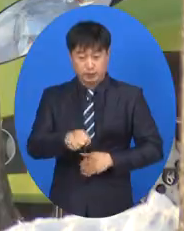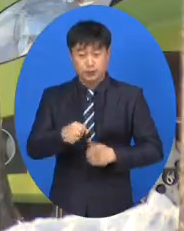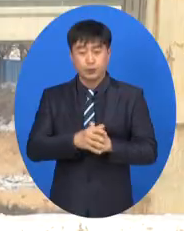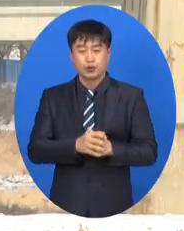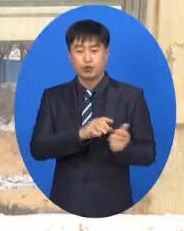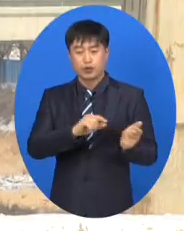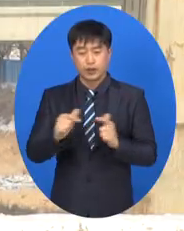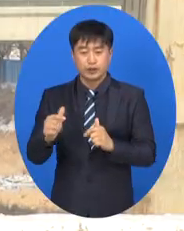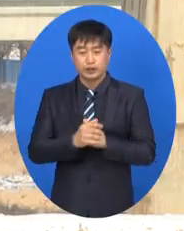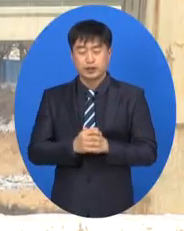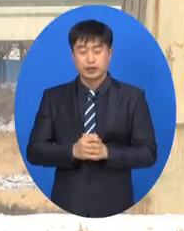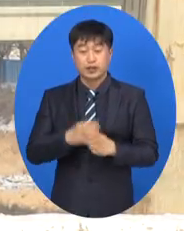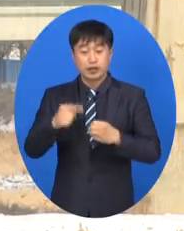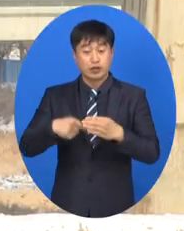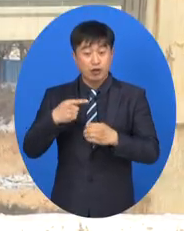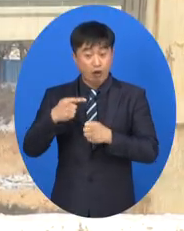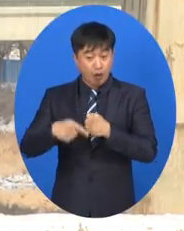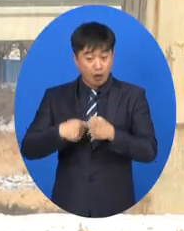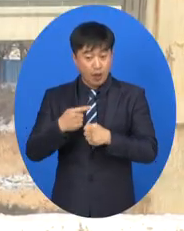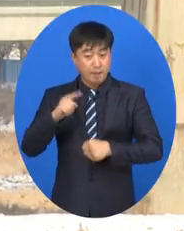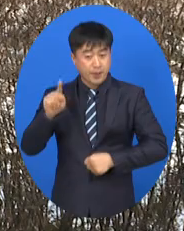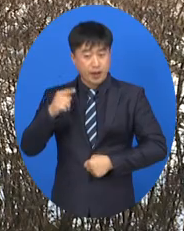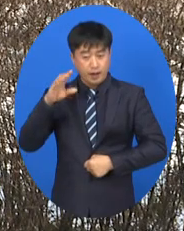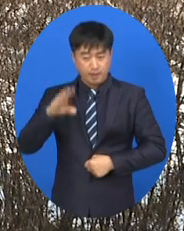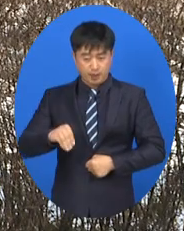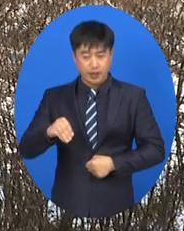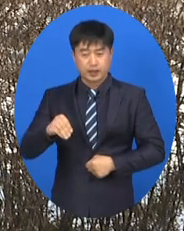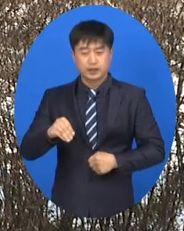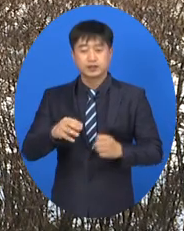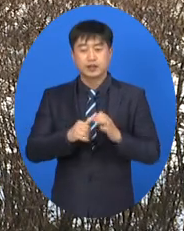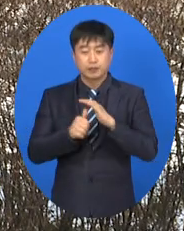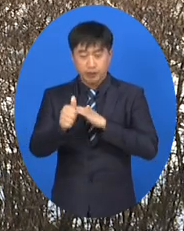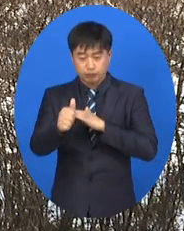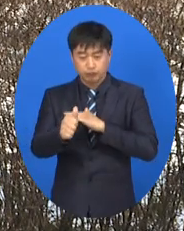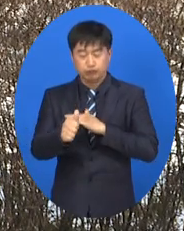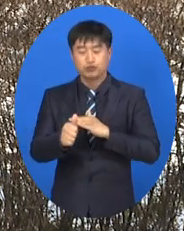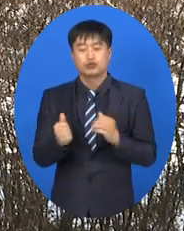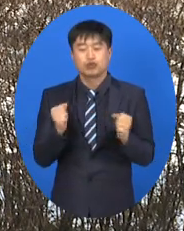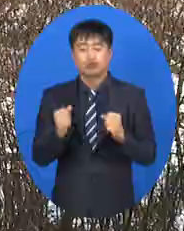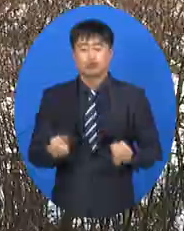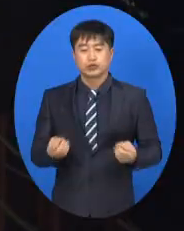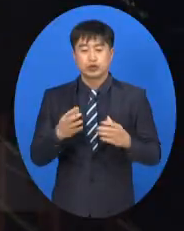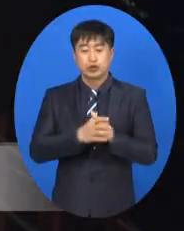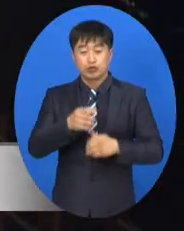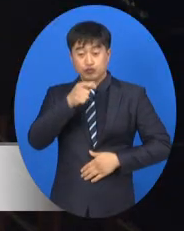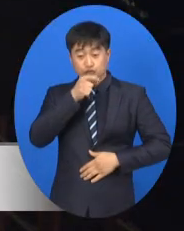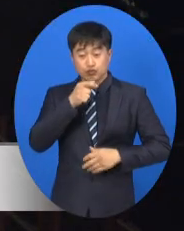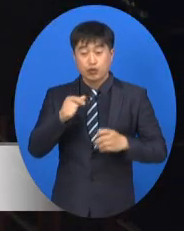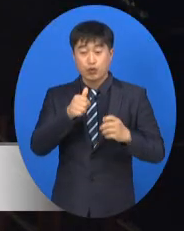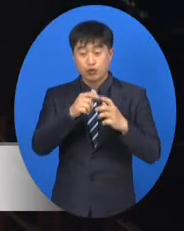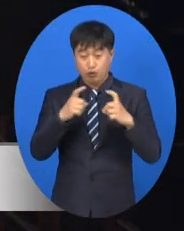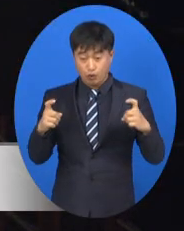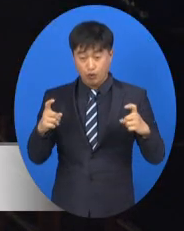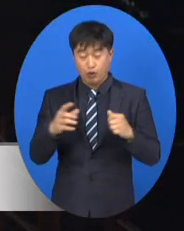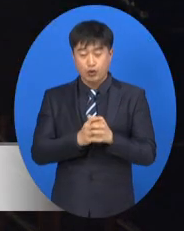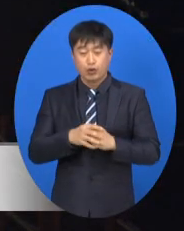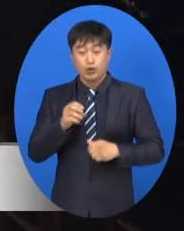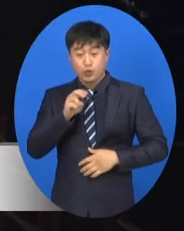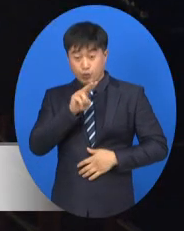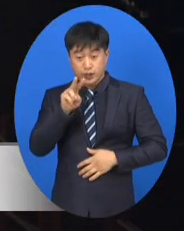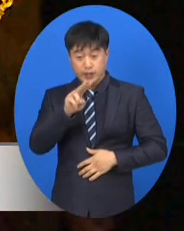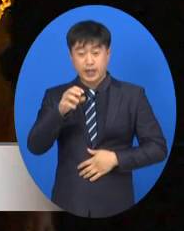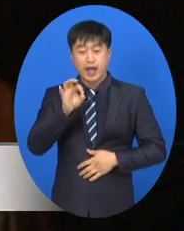매력. 연간 100만 명이 찾는 대표 겨울 축제입니다. 이외에도 수원 화성과 용인 에버랜드,